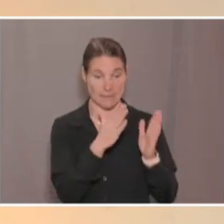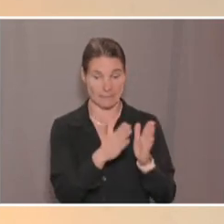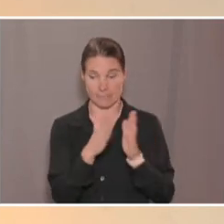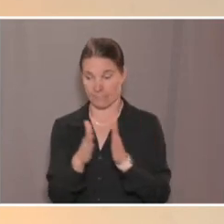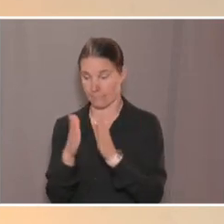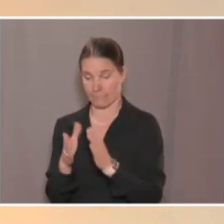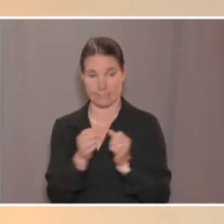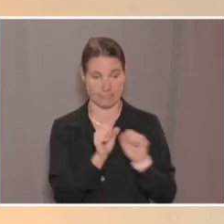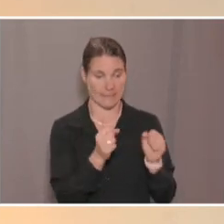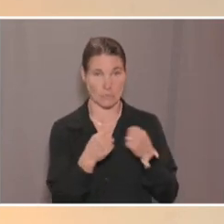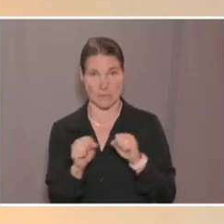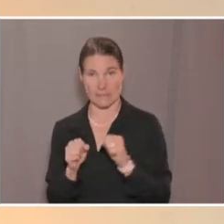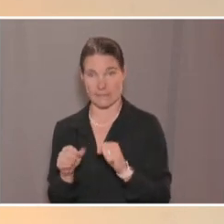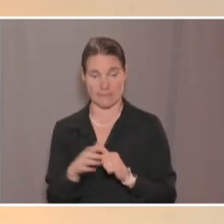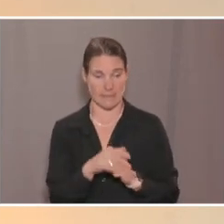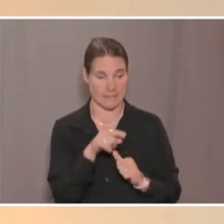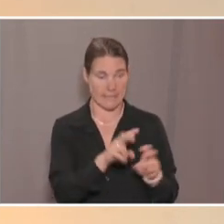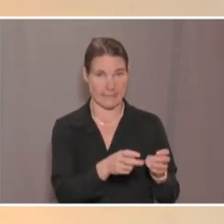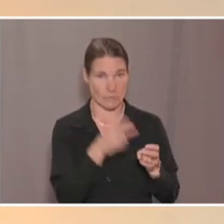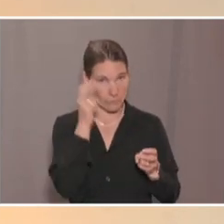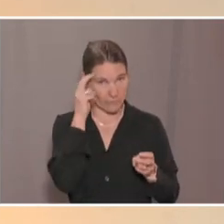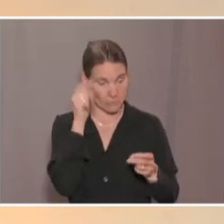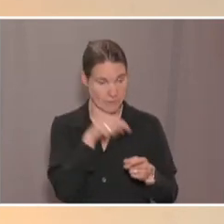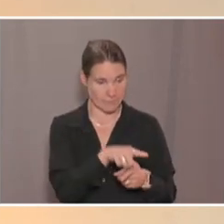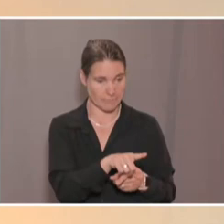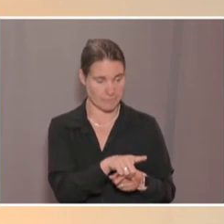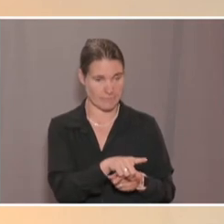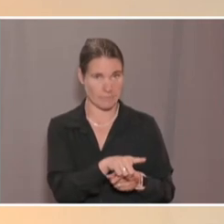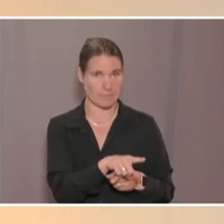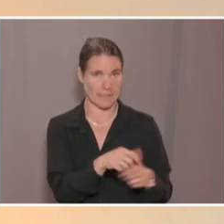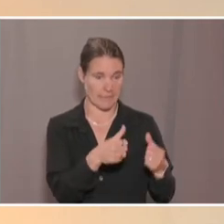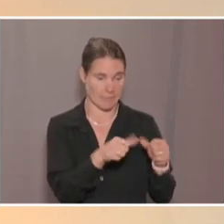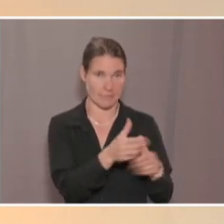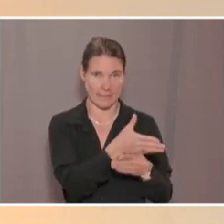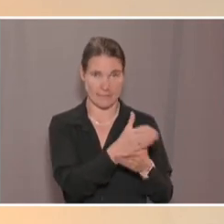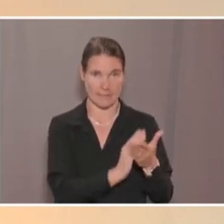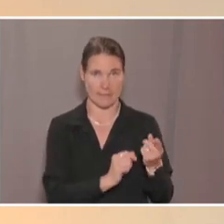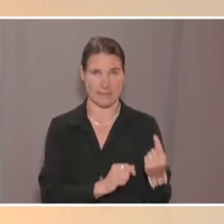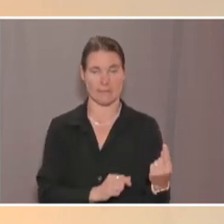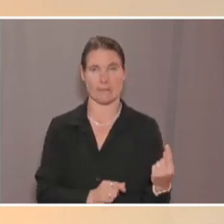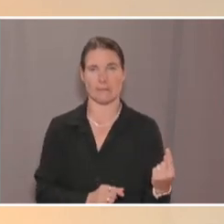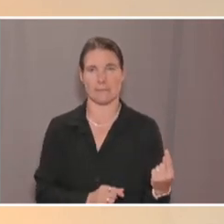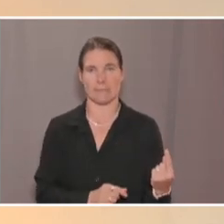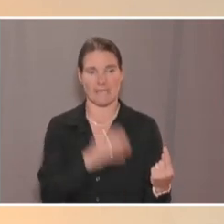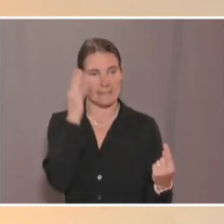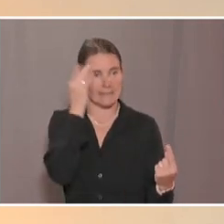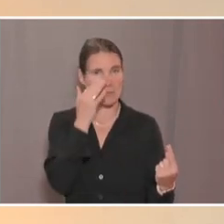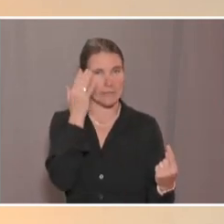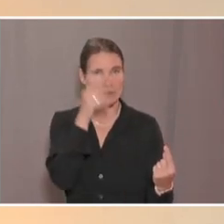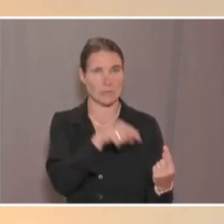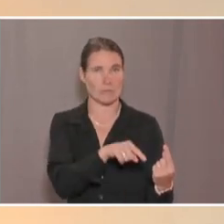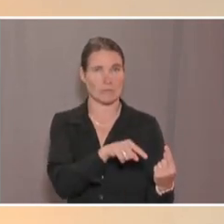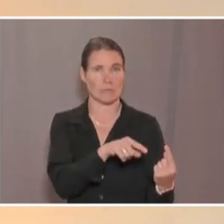demokratieverdächtige Fächer. Die Erziehungswissenschaften repräsentierten einen verpflichtenden Teilbereich des Studiums. In der theoretischen Pädagogik